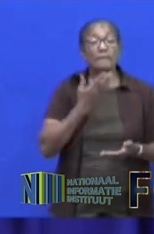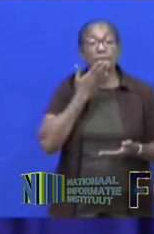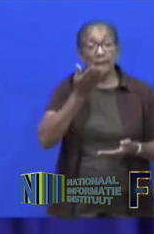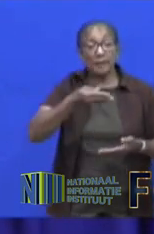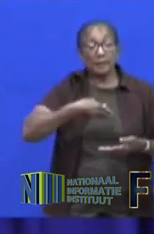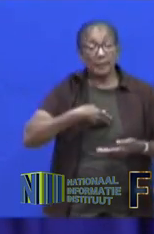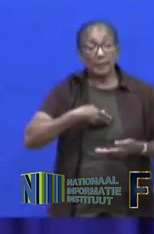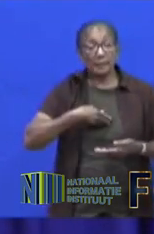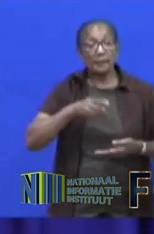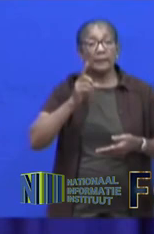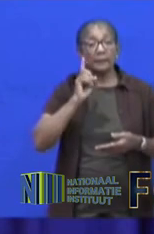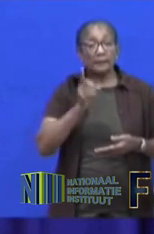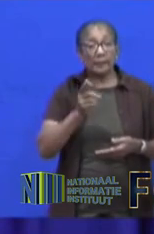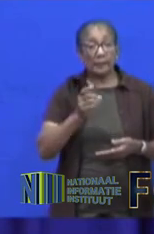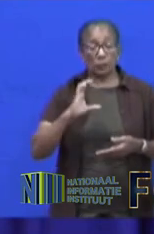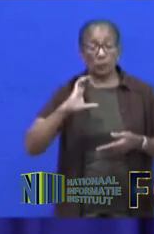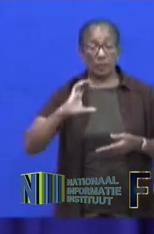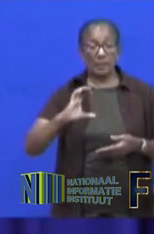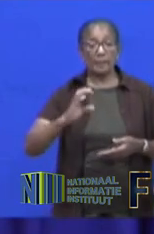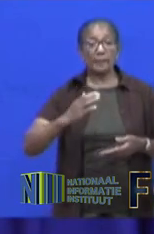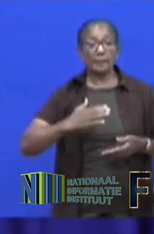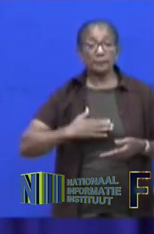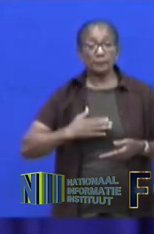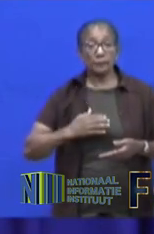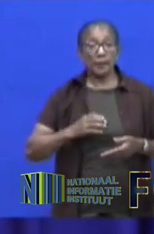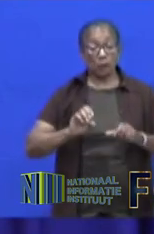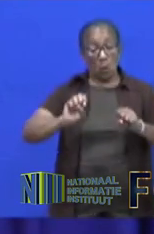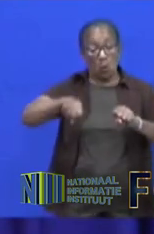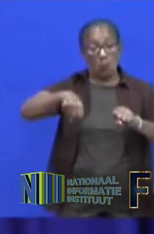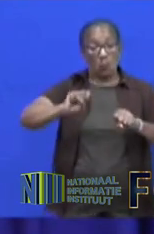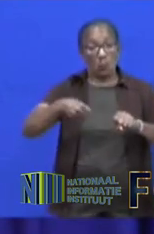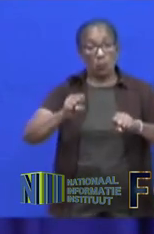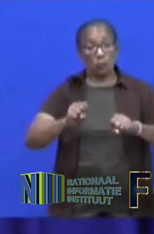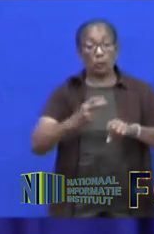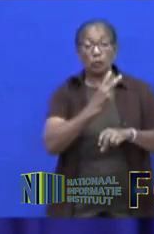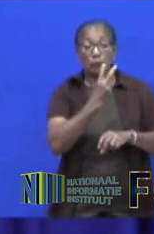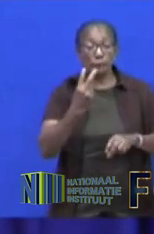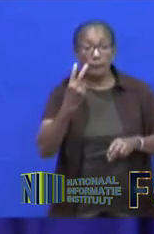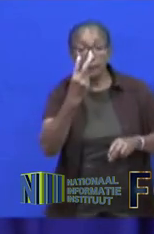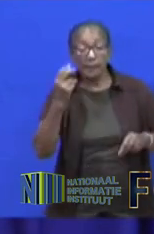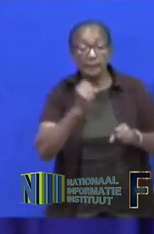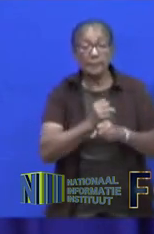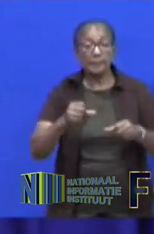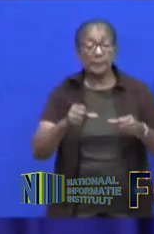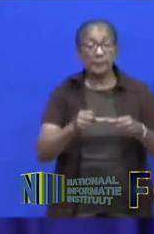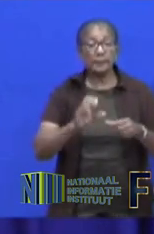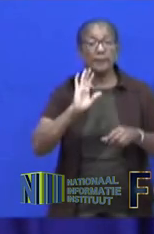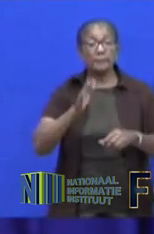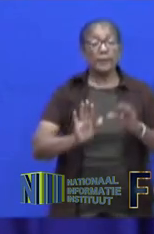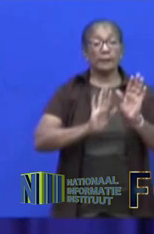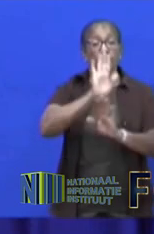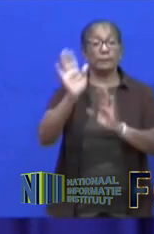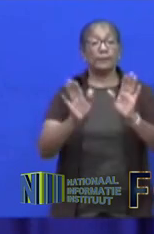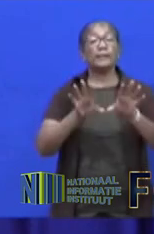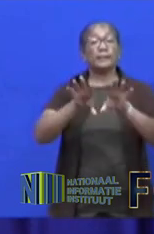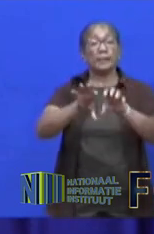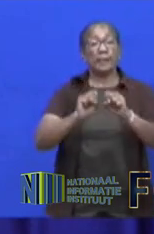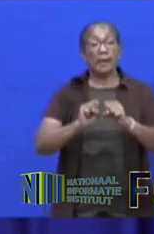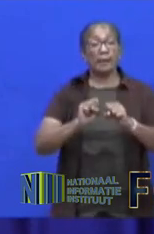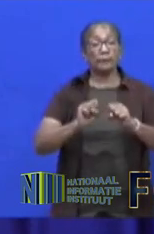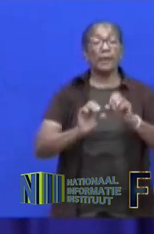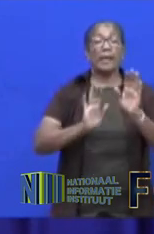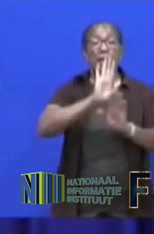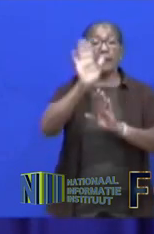dat mijn collega's van de motorsurveillance dienst, van de verkeershandhavingsteam